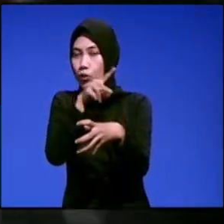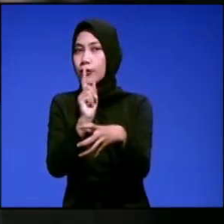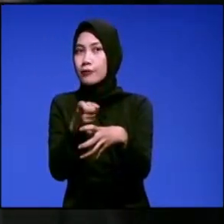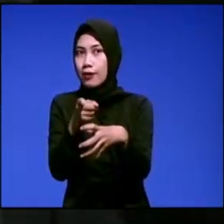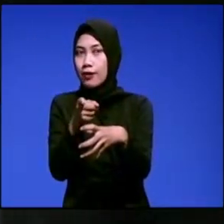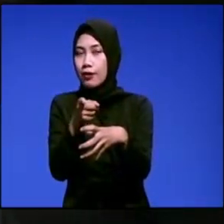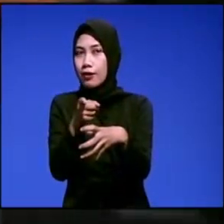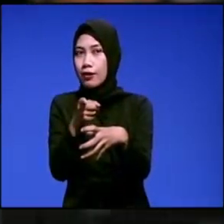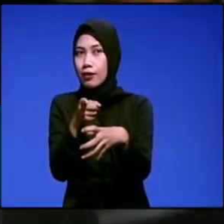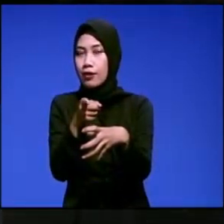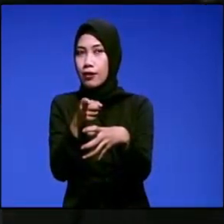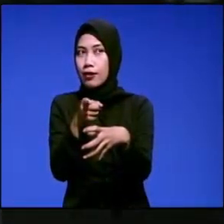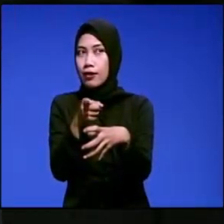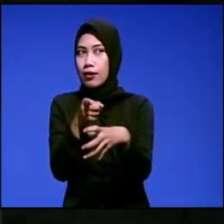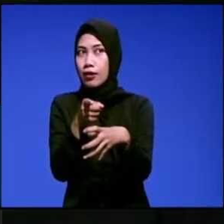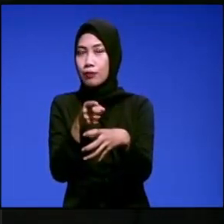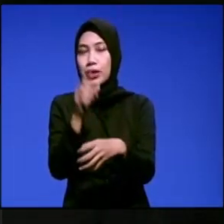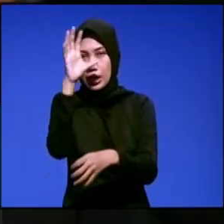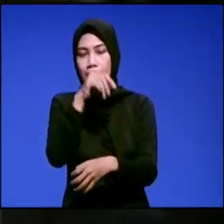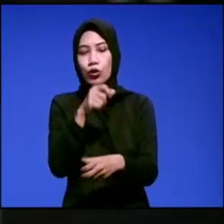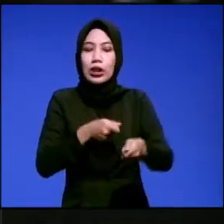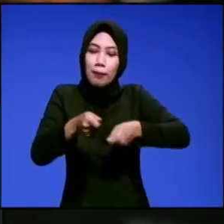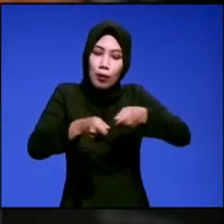pengawasnya, pengampunya, sehingga memudahkan untuk kontrol.